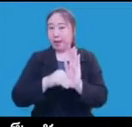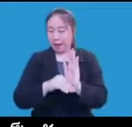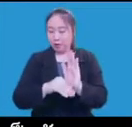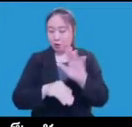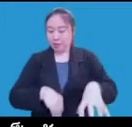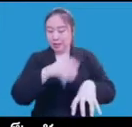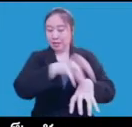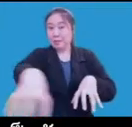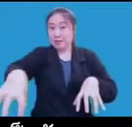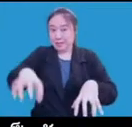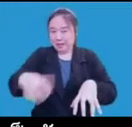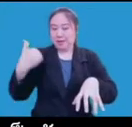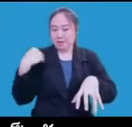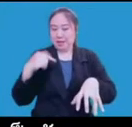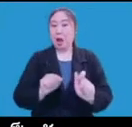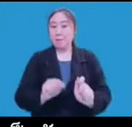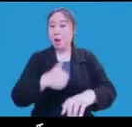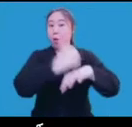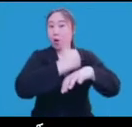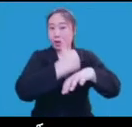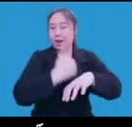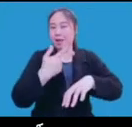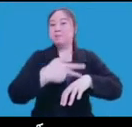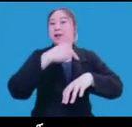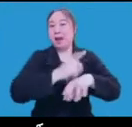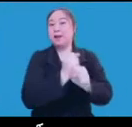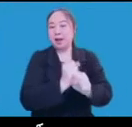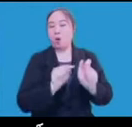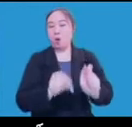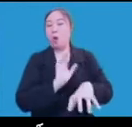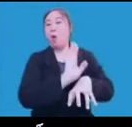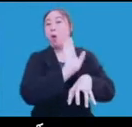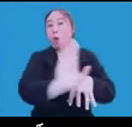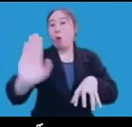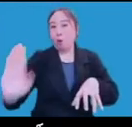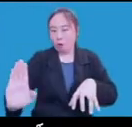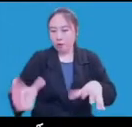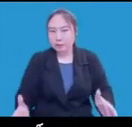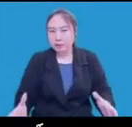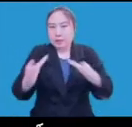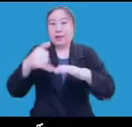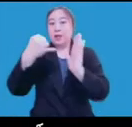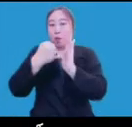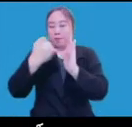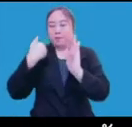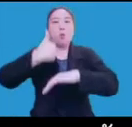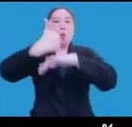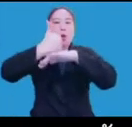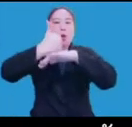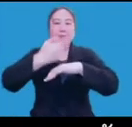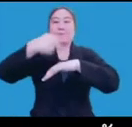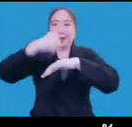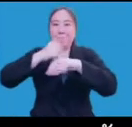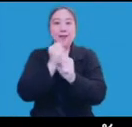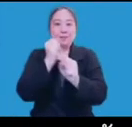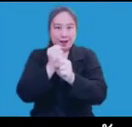ยในเชิงพื้นที่นะครับเรามีนายอำเภอเป็นประธานในคณะทำงานในระดับอำเภอพอมาระดับจังหวัดก็มีผู้ว่าราชการจังหวัดเป็นประธ